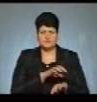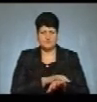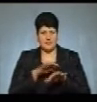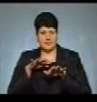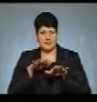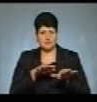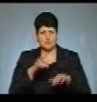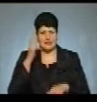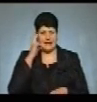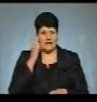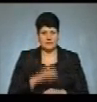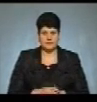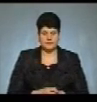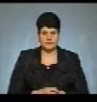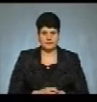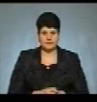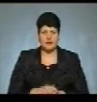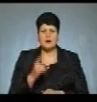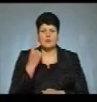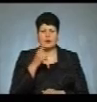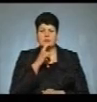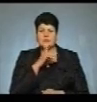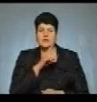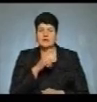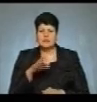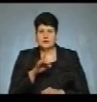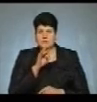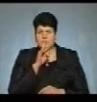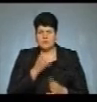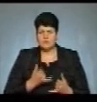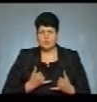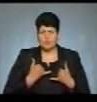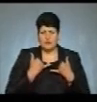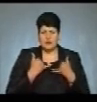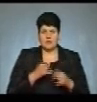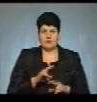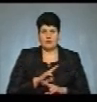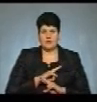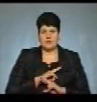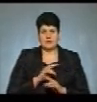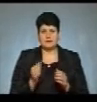Київ. Хвилиною мовчання вшанували полеглих під Крутами.